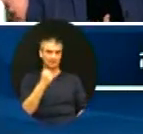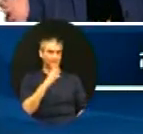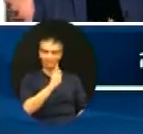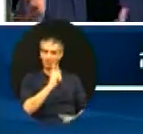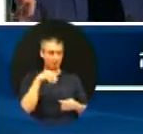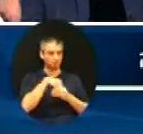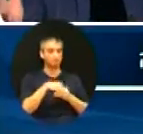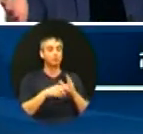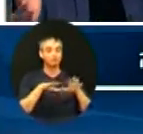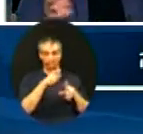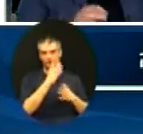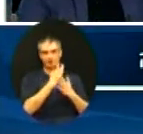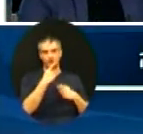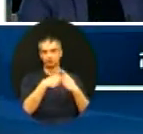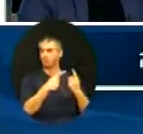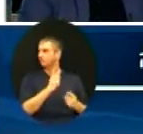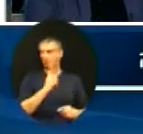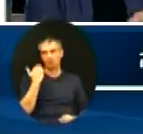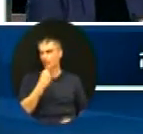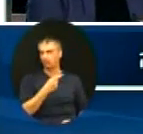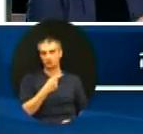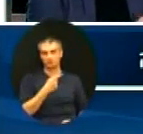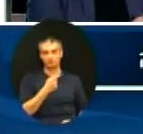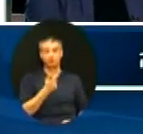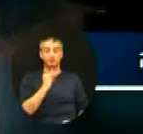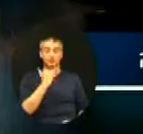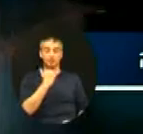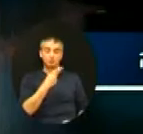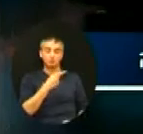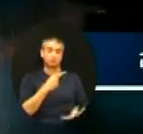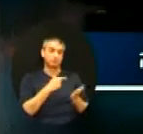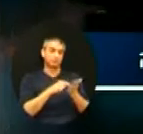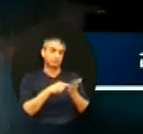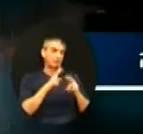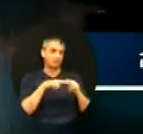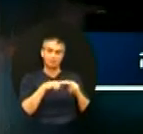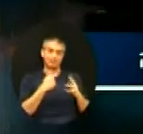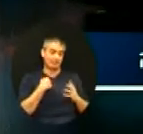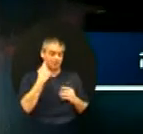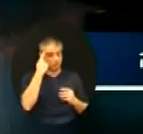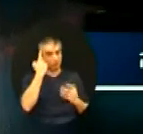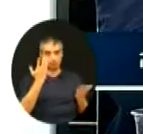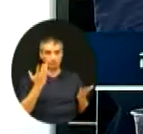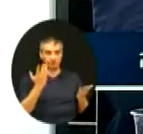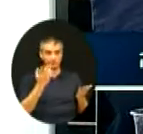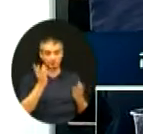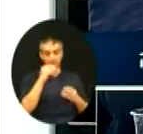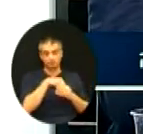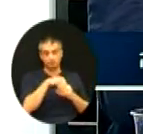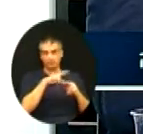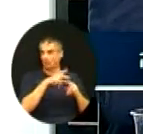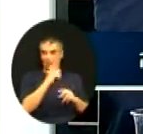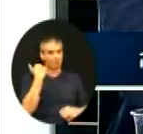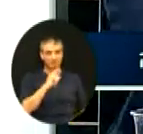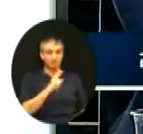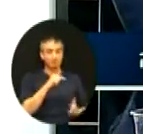והיא לא מרכיבה את הממשלה, וזה כבר הרבה שנים לא קרה. לא כשאני אמרתי. נכון, ואחרי זה, ולכן אני חושב, בין השאר, גם אחרי זה גם לא